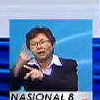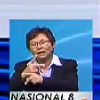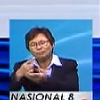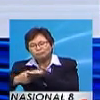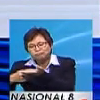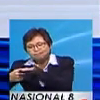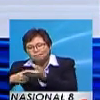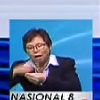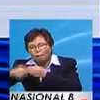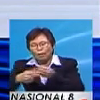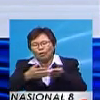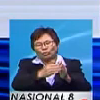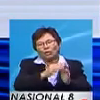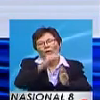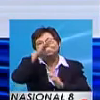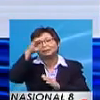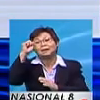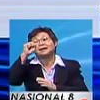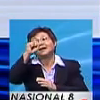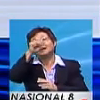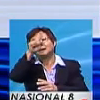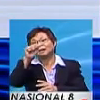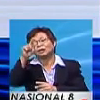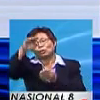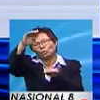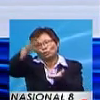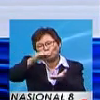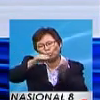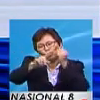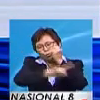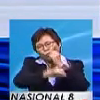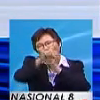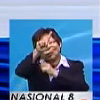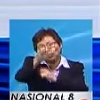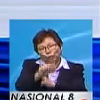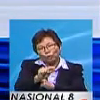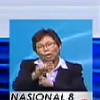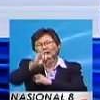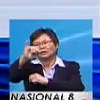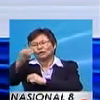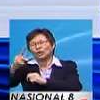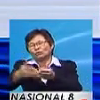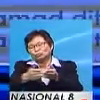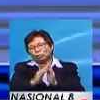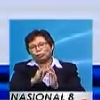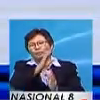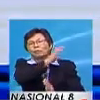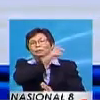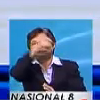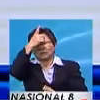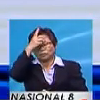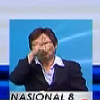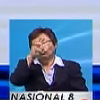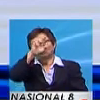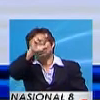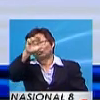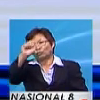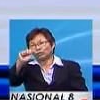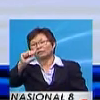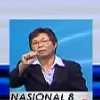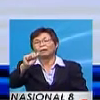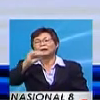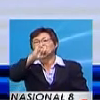membincangkan rayuan Sazali untuk mengurangkan hukumannya jawatankuasa rayuan itu dipengerusikan oleh Datuk Wira Masud Zainal